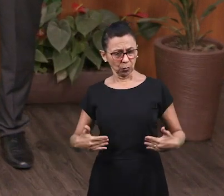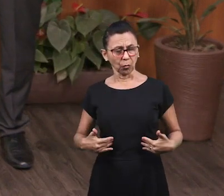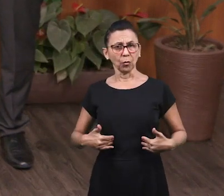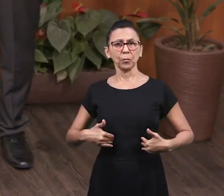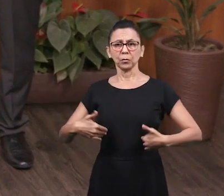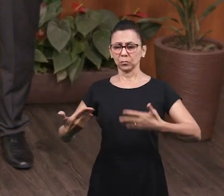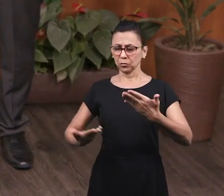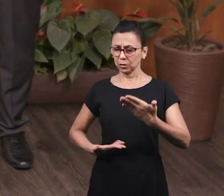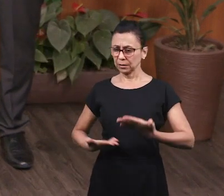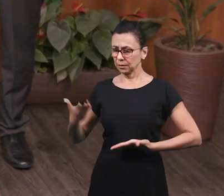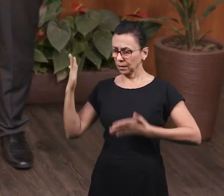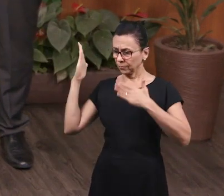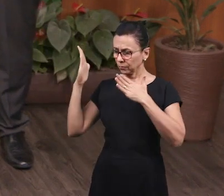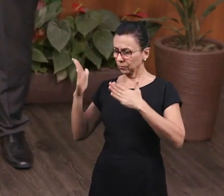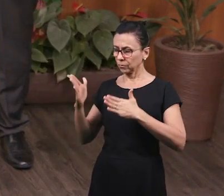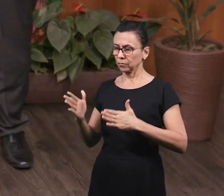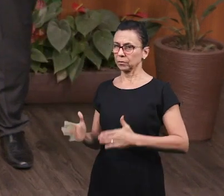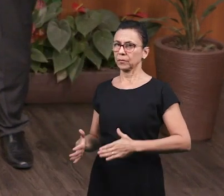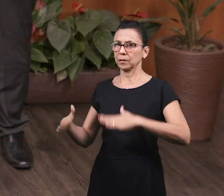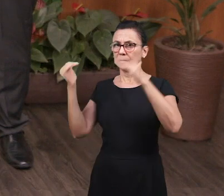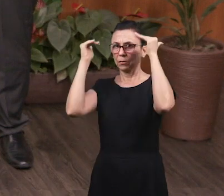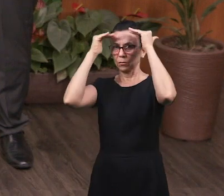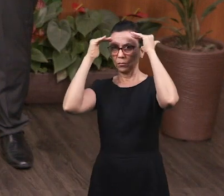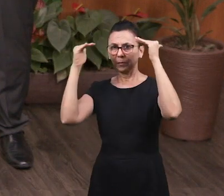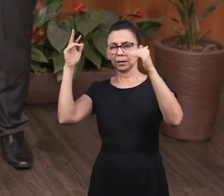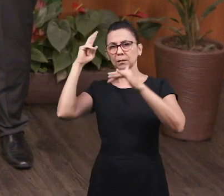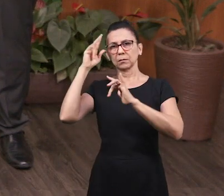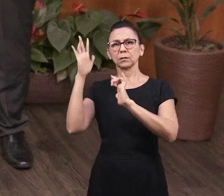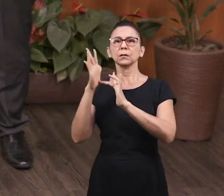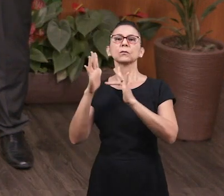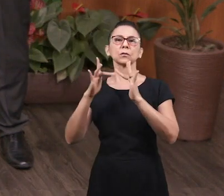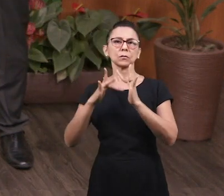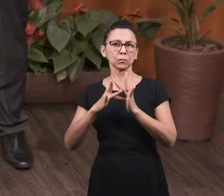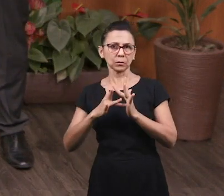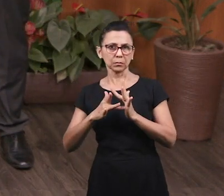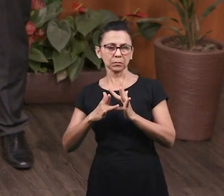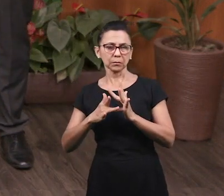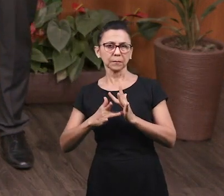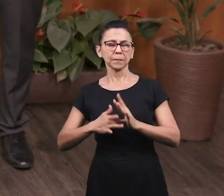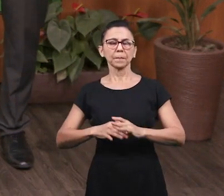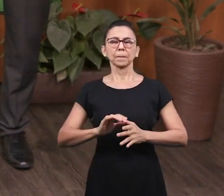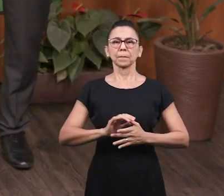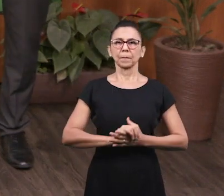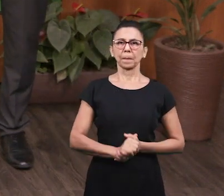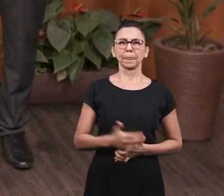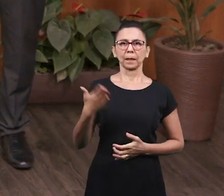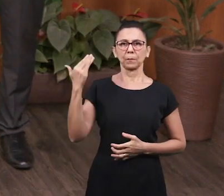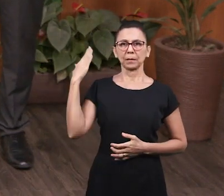dans l'orientation de la tête, qui est le Seigneur Jésus. Gloire à Jésus.